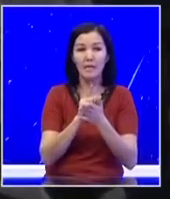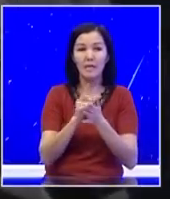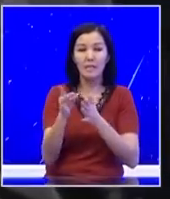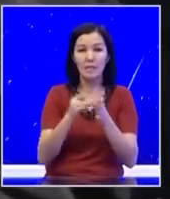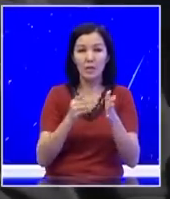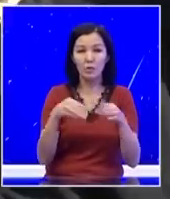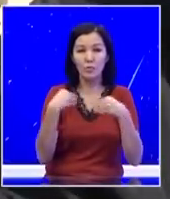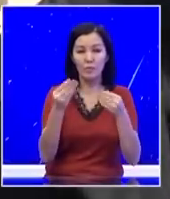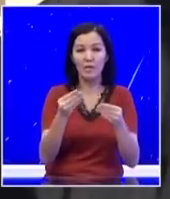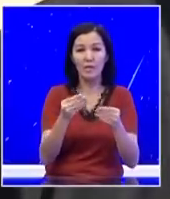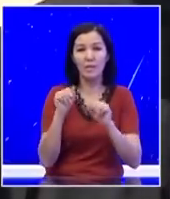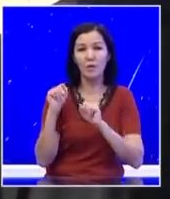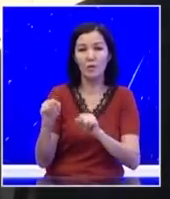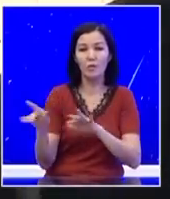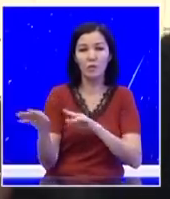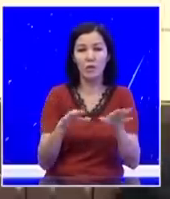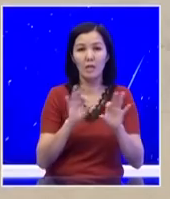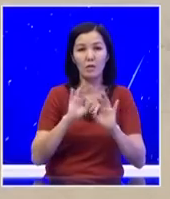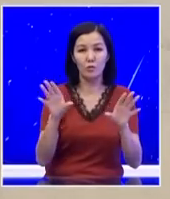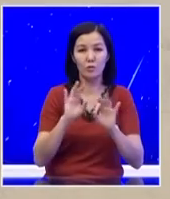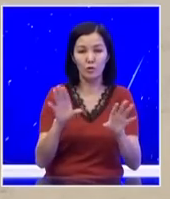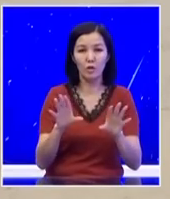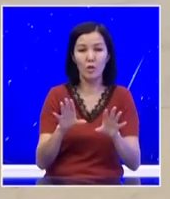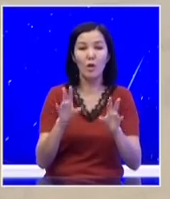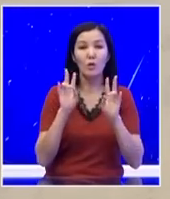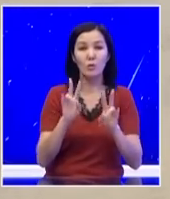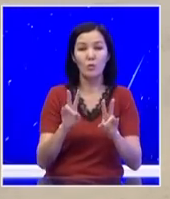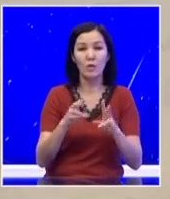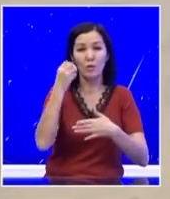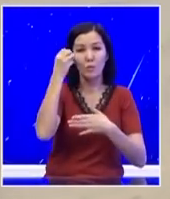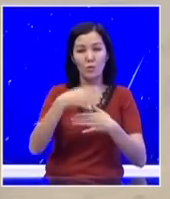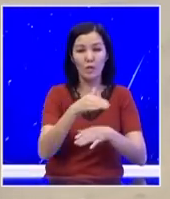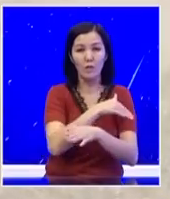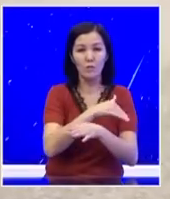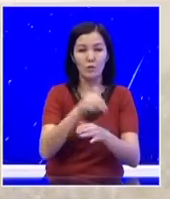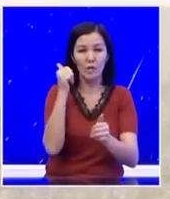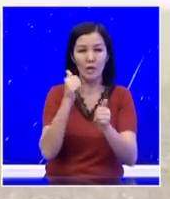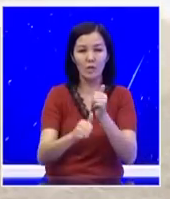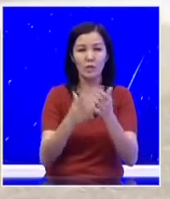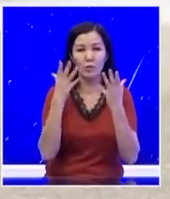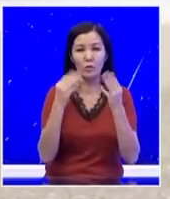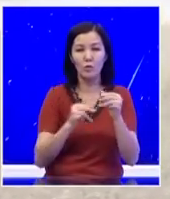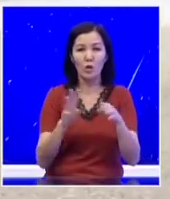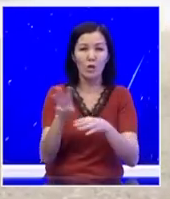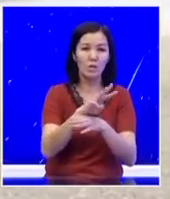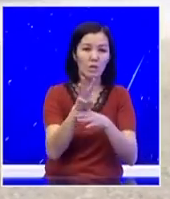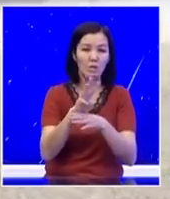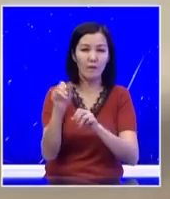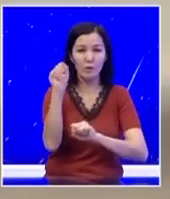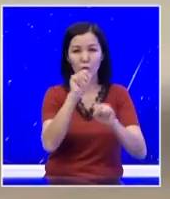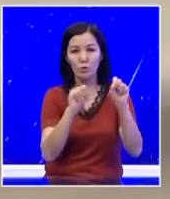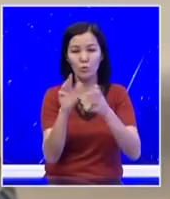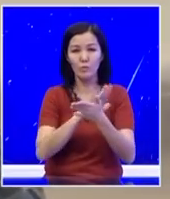ұстатып, сақтық шараларын сақтауды түсіндіреді. Ал орталықтағы негізгі көшелерге күн сайын дезинфекция жасалып, індетті